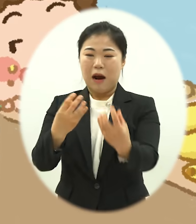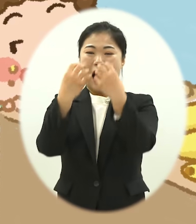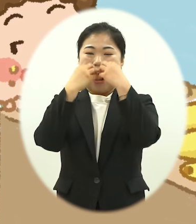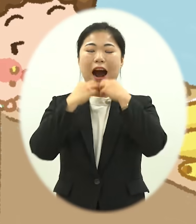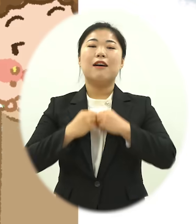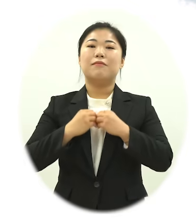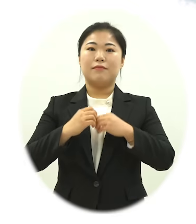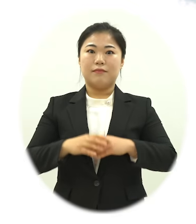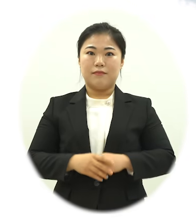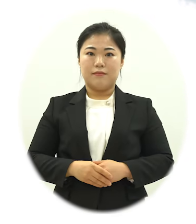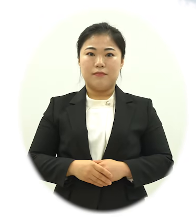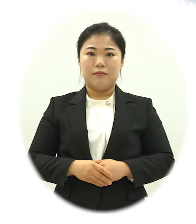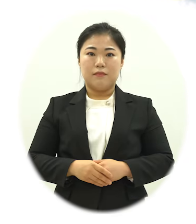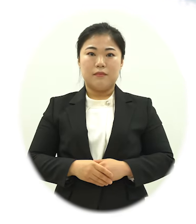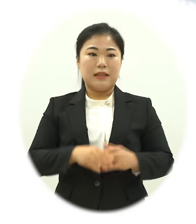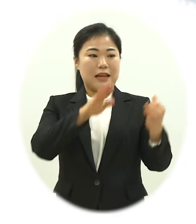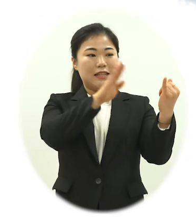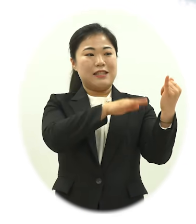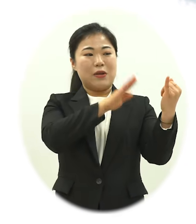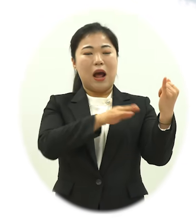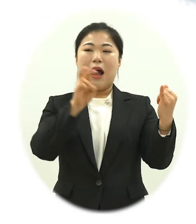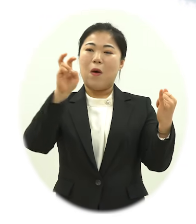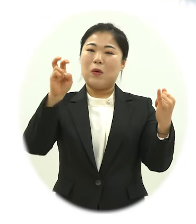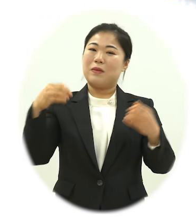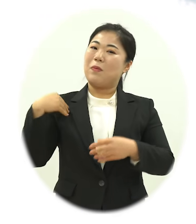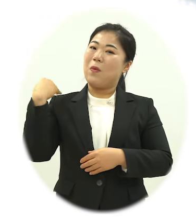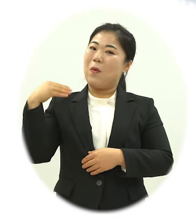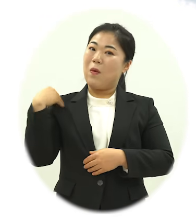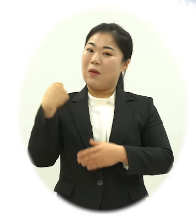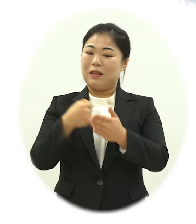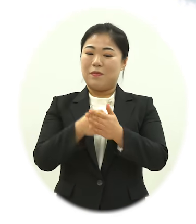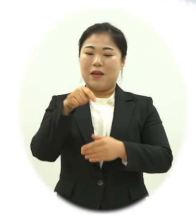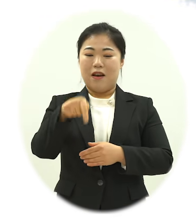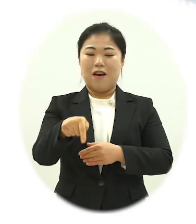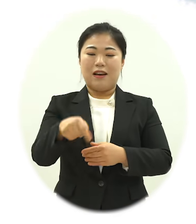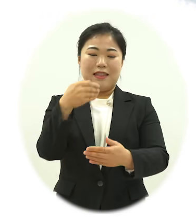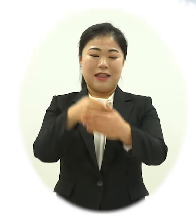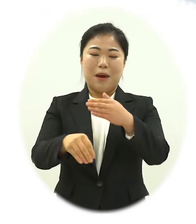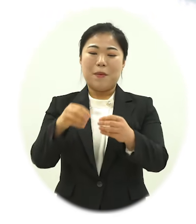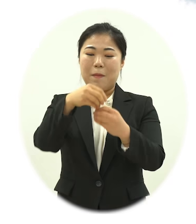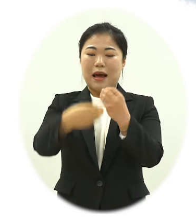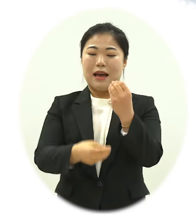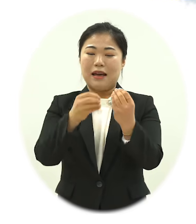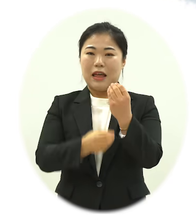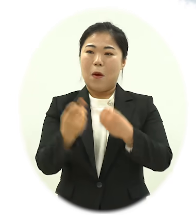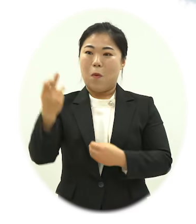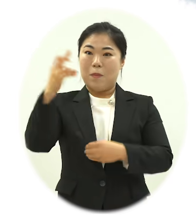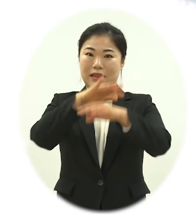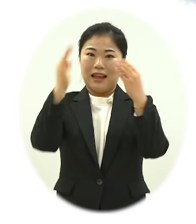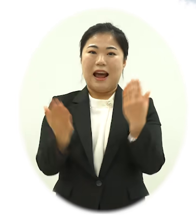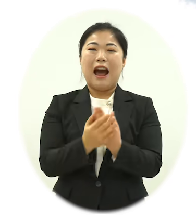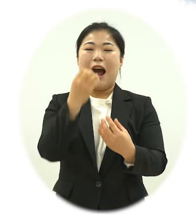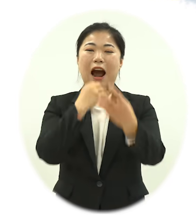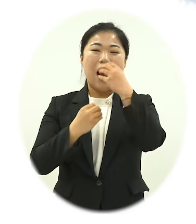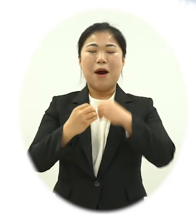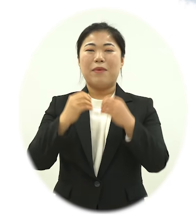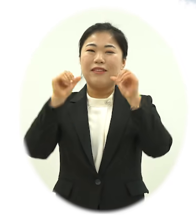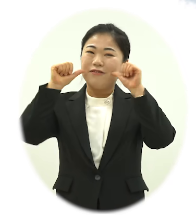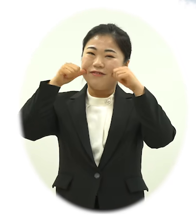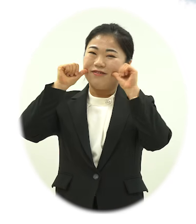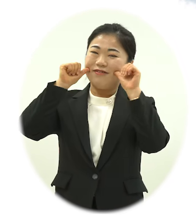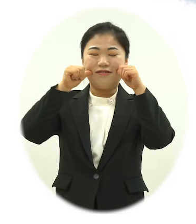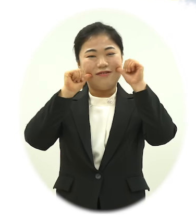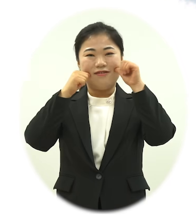먹었어요 은 서라 혹시 모르니까 여기 남은 바나나는 오빠가 먹었다